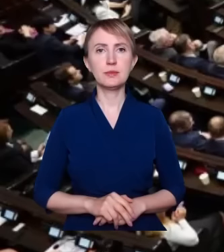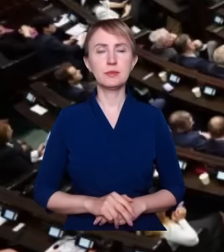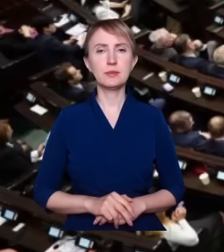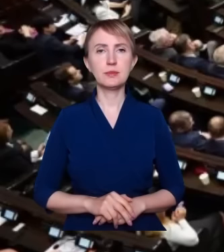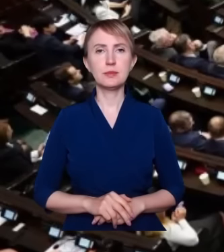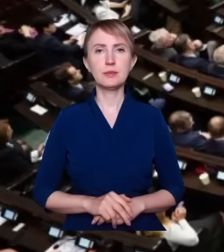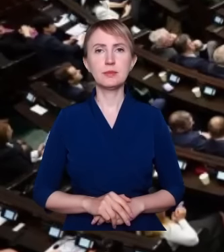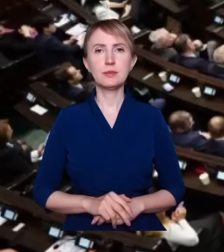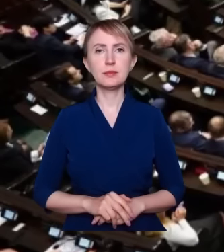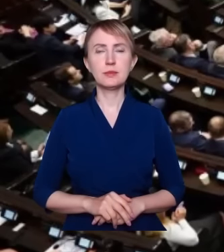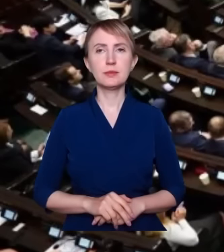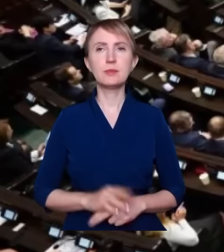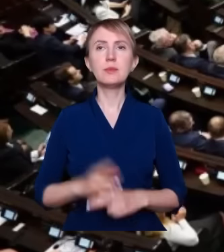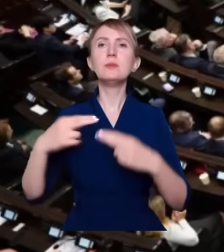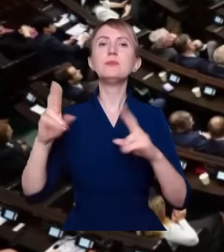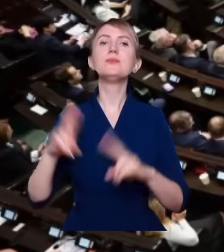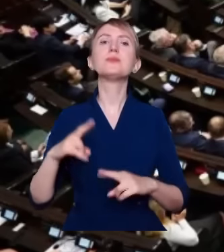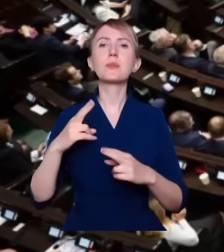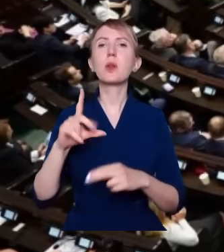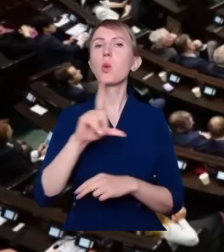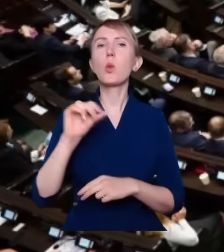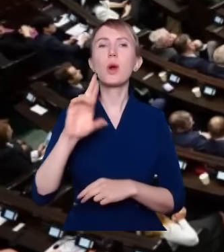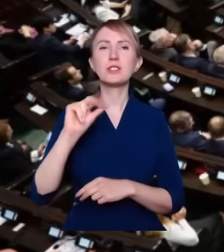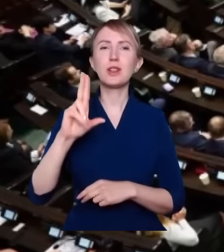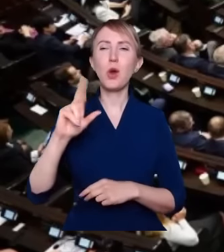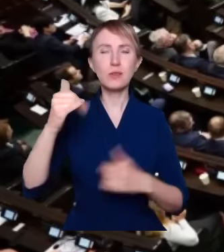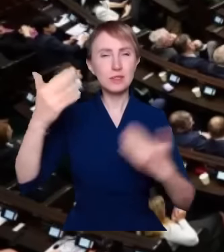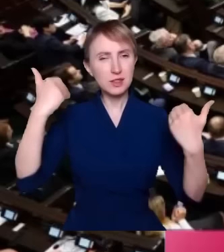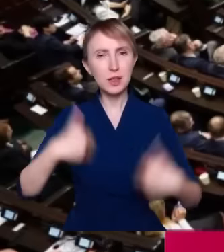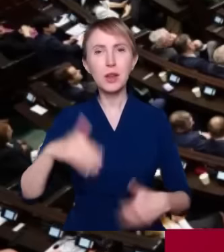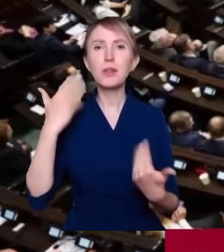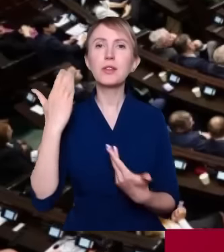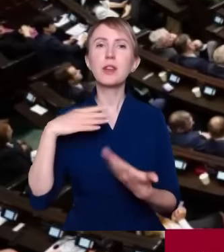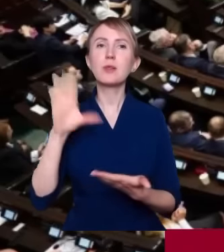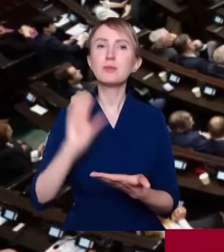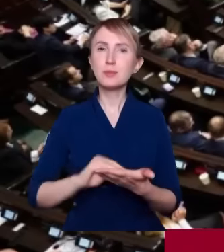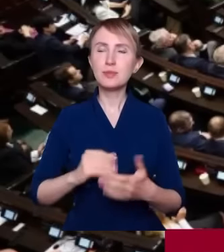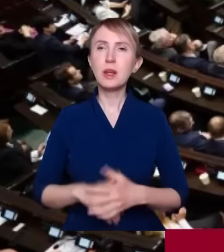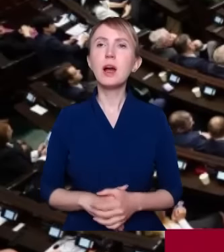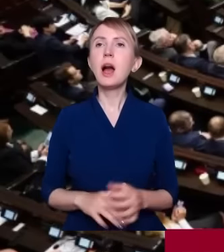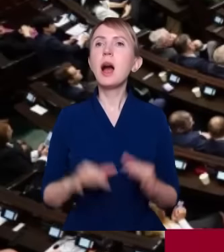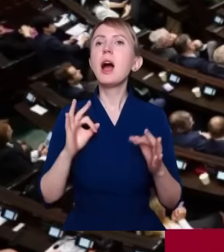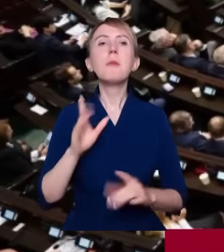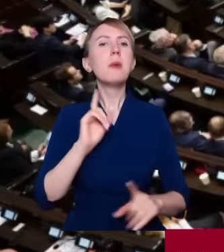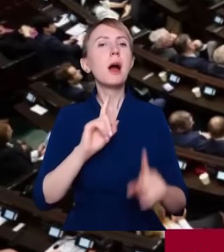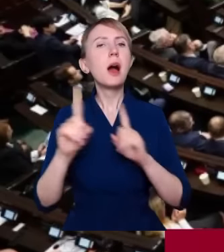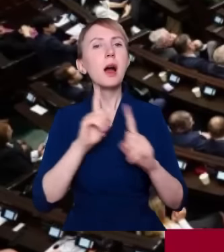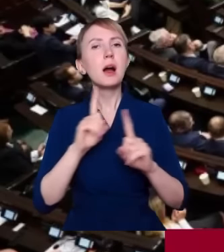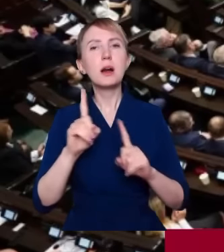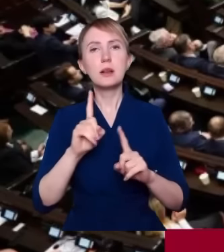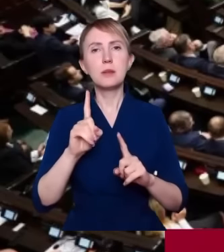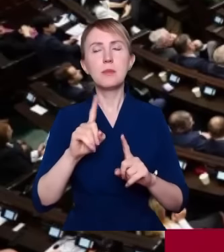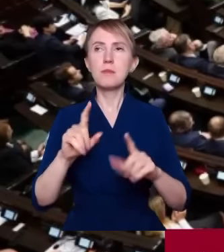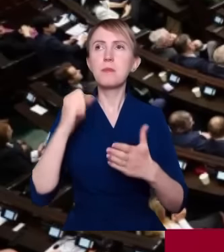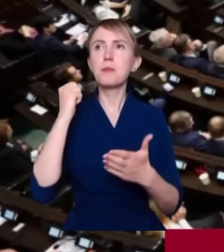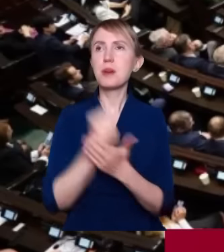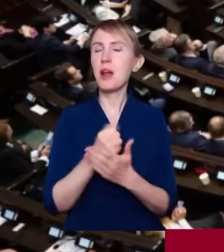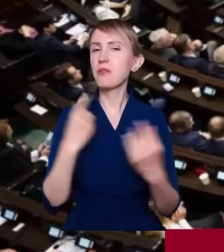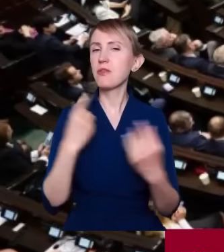I wracamy na antenę. Łukasz Jankowski, witam Państwa ponownie. Po tym krótkim wprowadzeniu teraz omówmy arkana prawne całej sprawy. Jak to